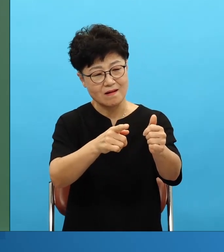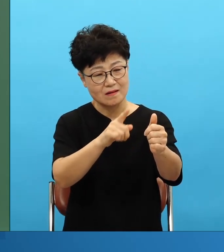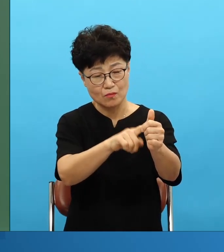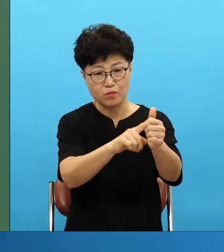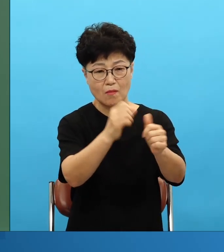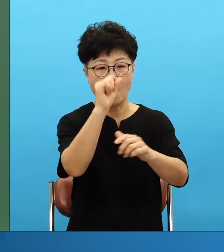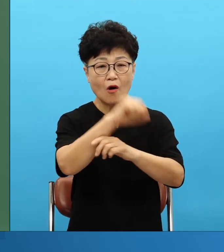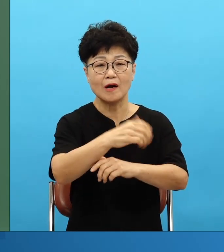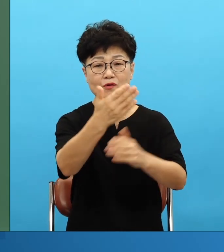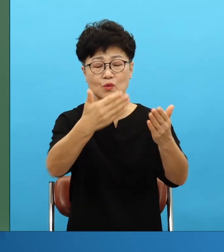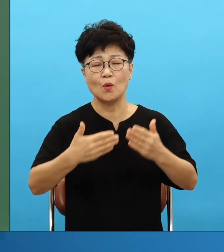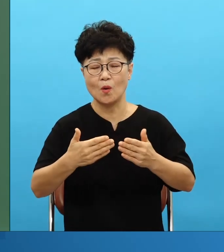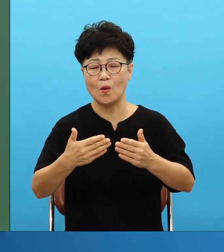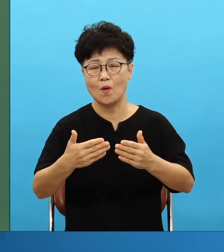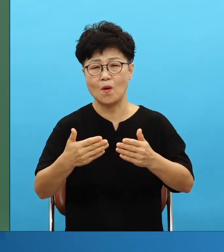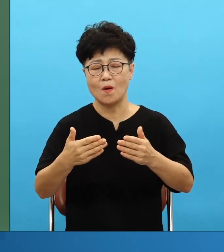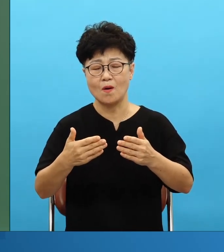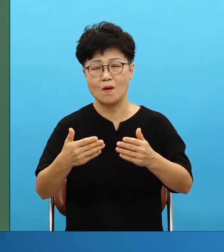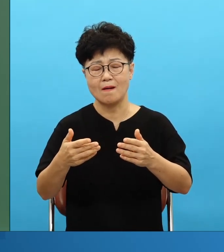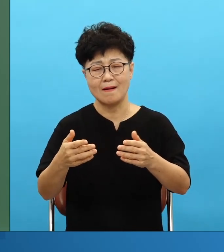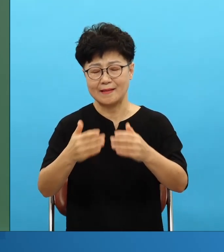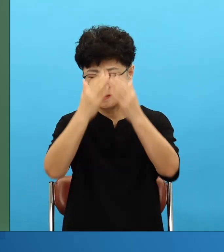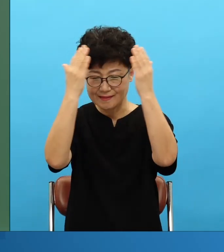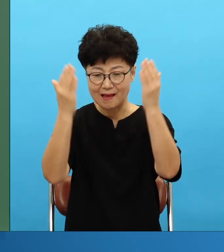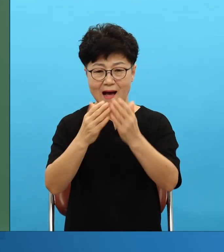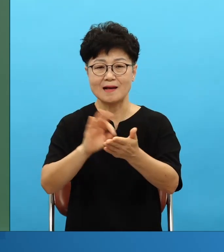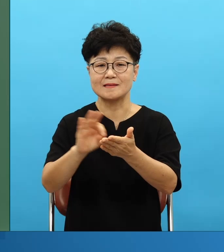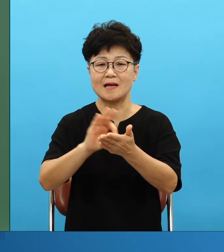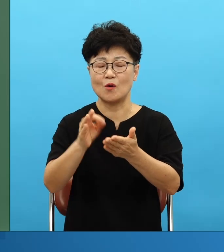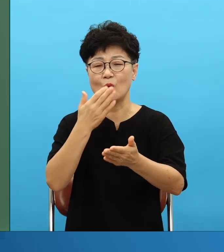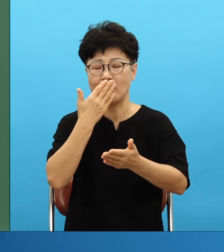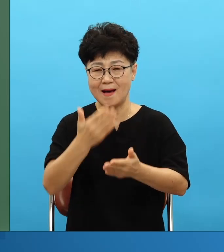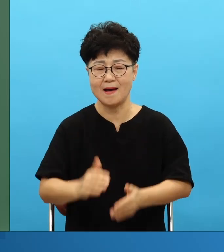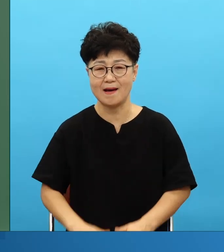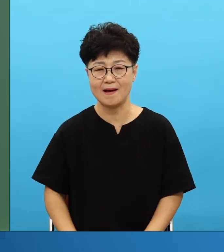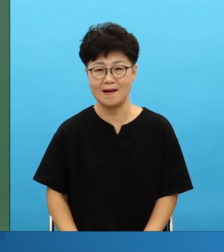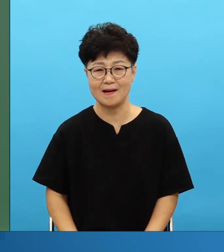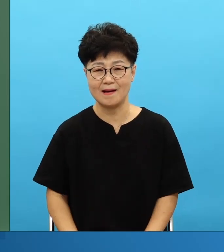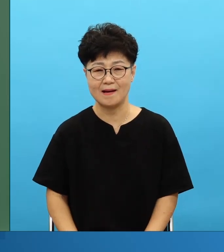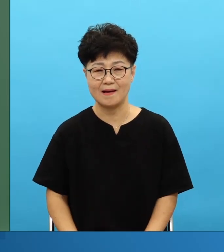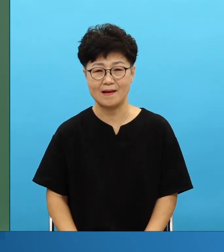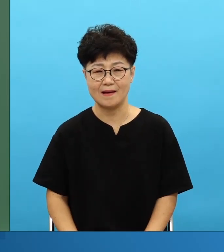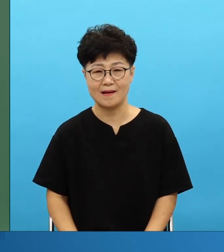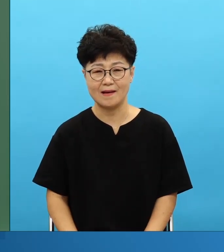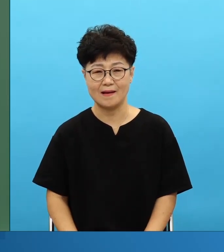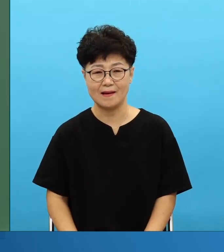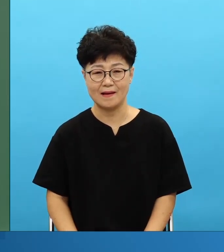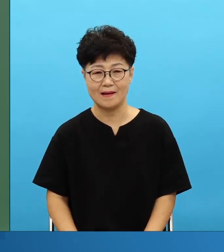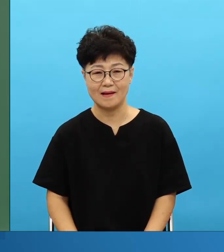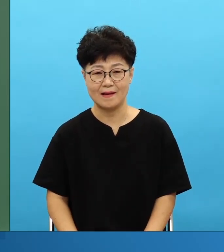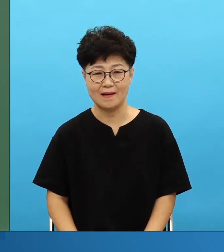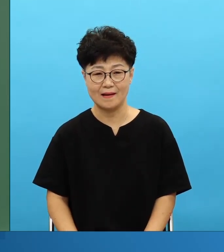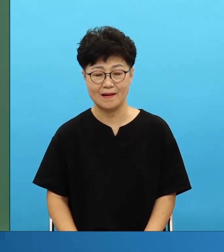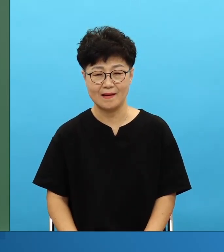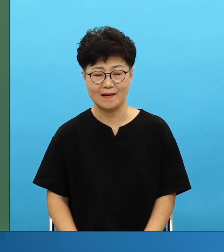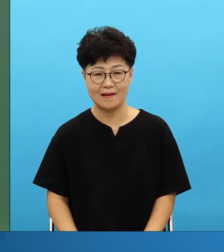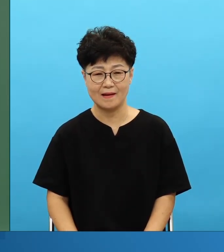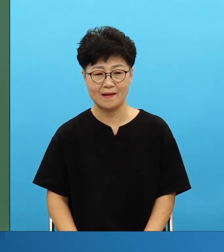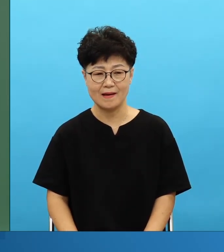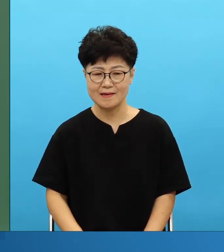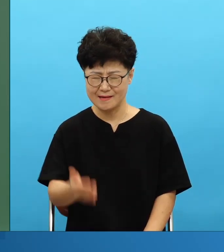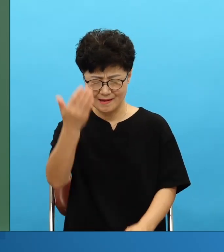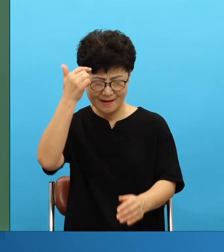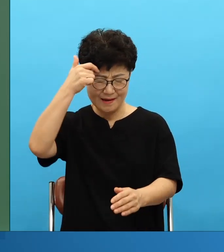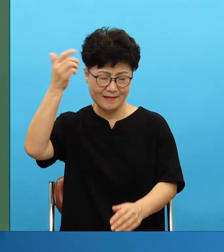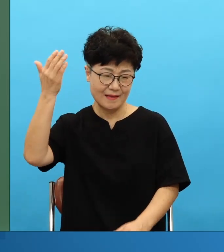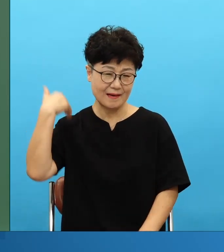floor of one of his large buildings. 옛날에는 날 보고 뭐 따라다니면 형님에다 애가 하나 있었는데 이게 그 동네 상인회 회장으로 있네요. And there was another